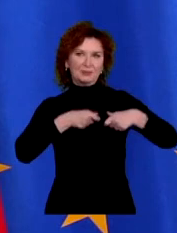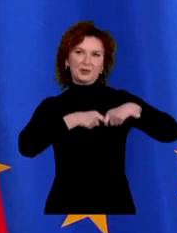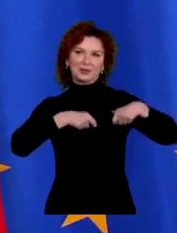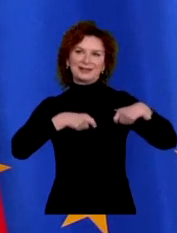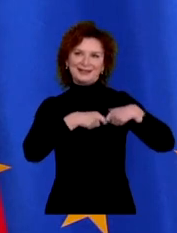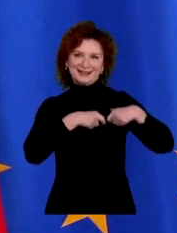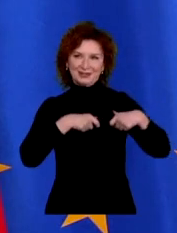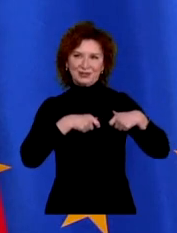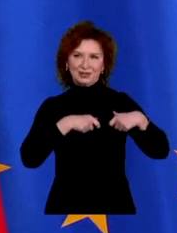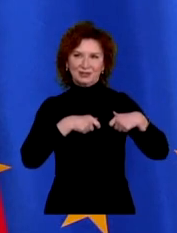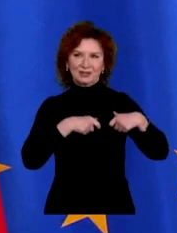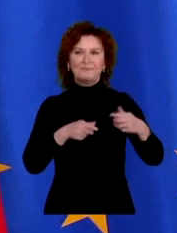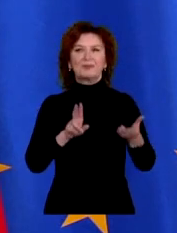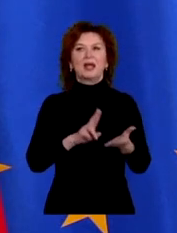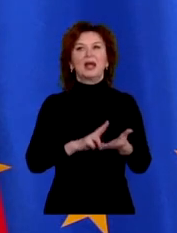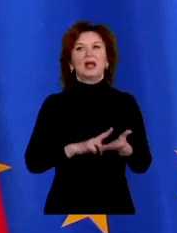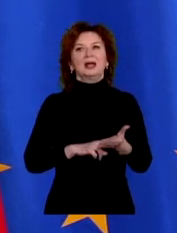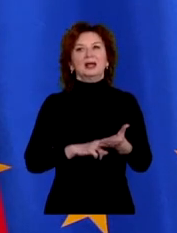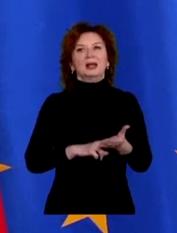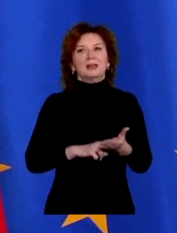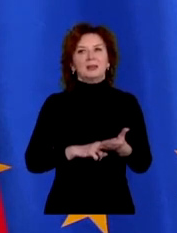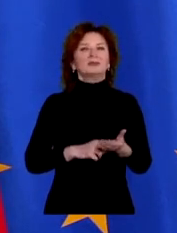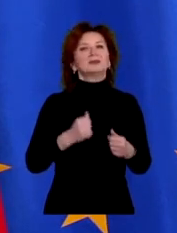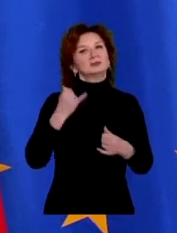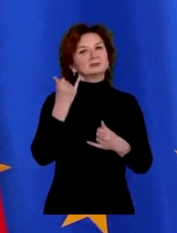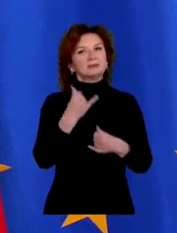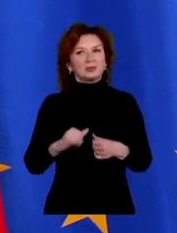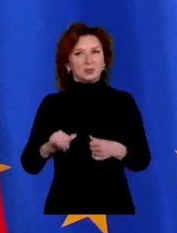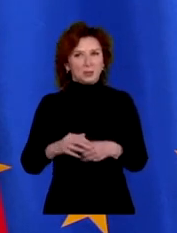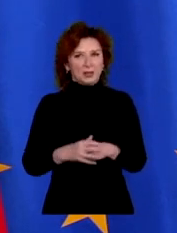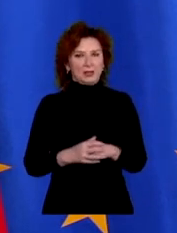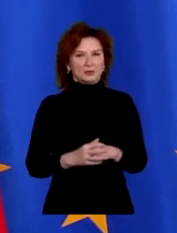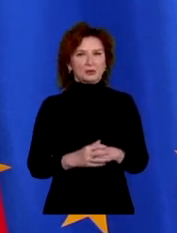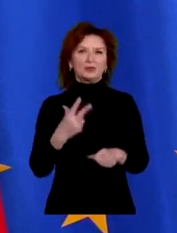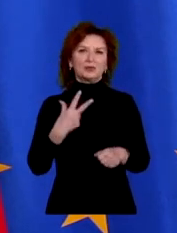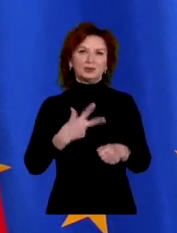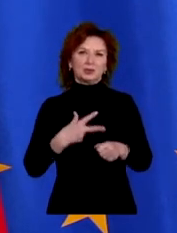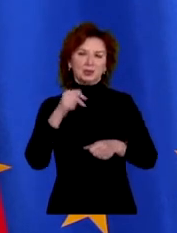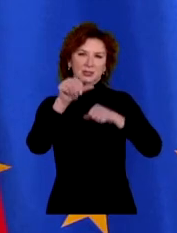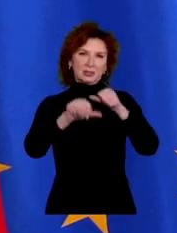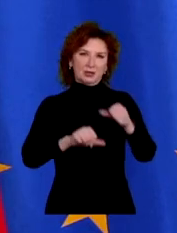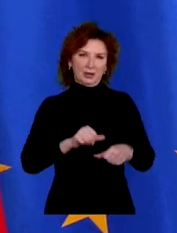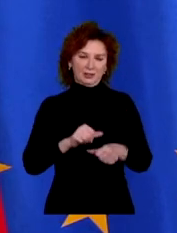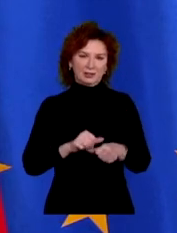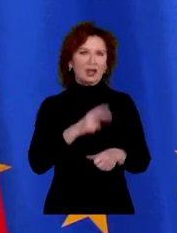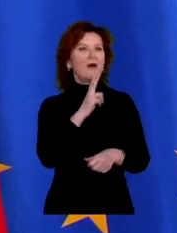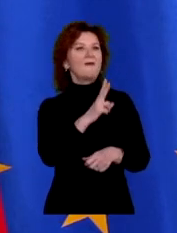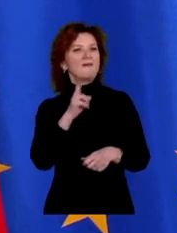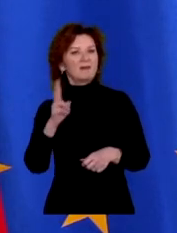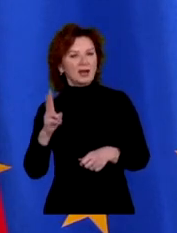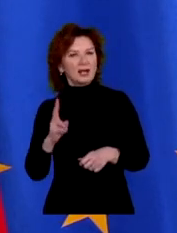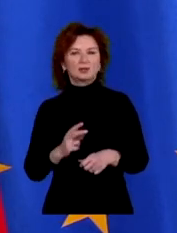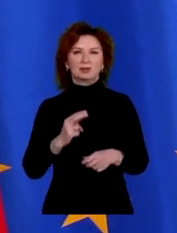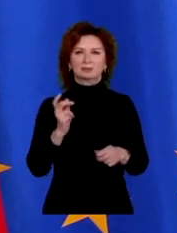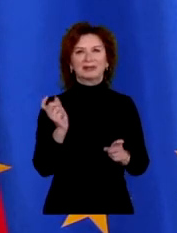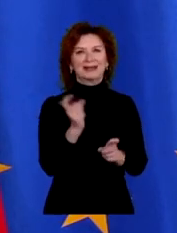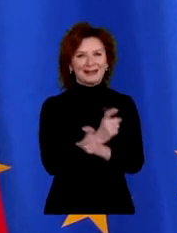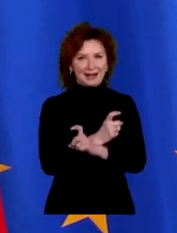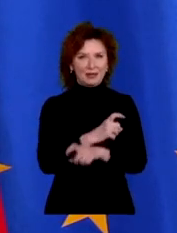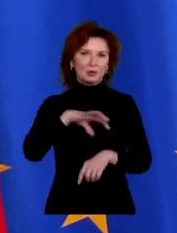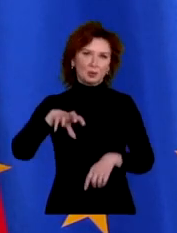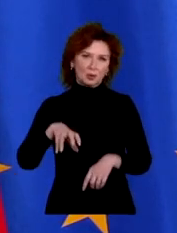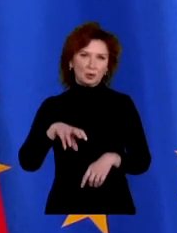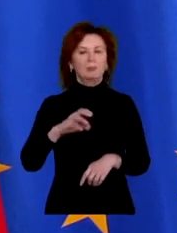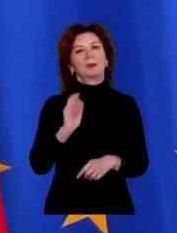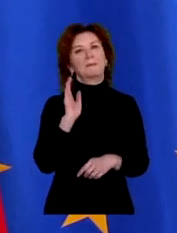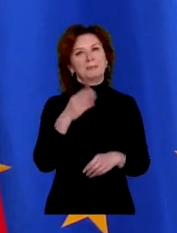jego taki okolicznościowy folder. On będzie dystrybuowany we wszystkich krajach Grupy Wyszehradzkiej. We współpracy z